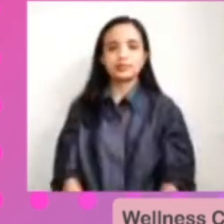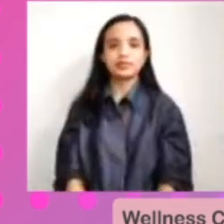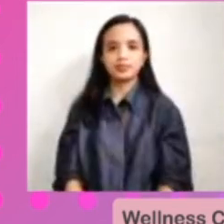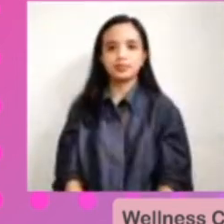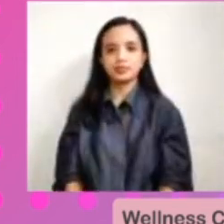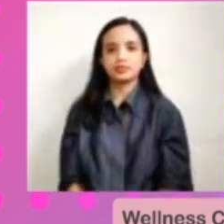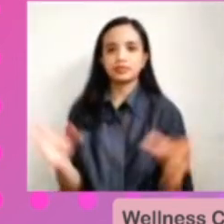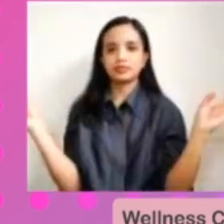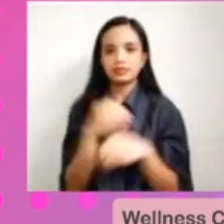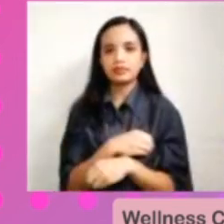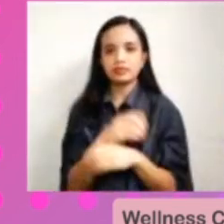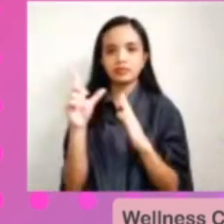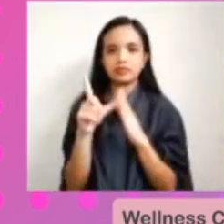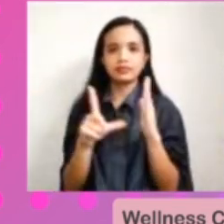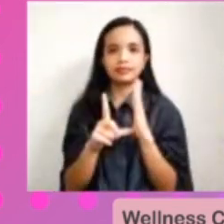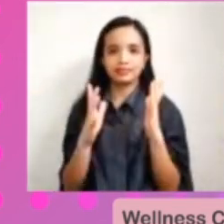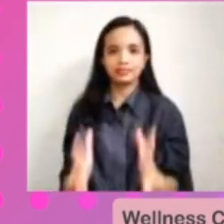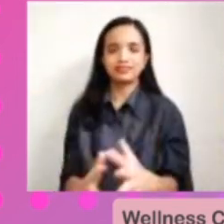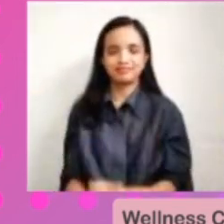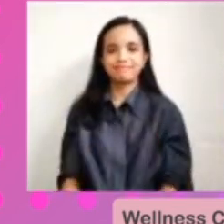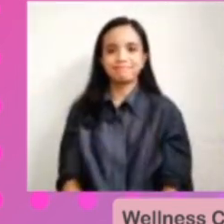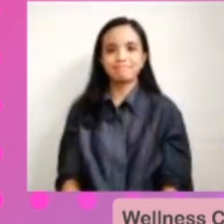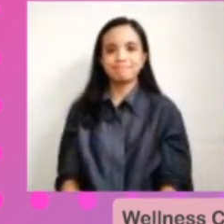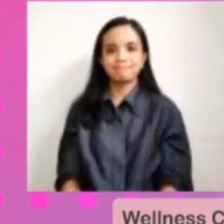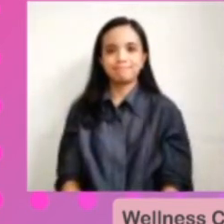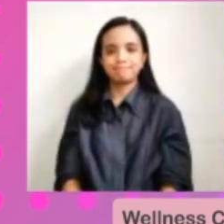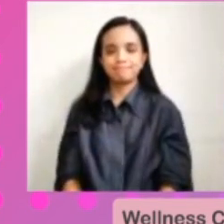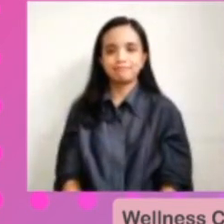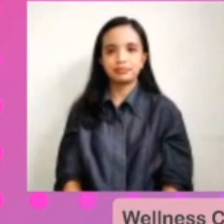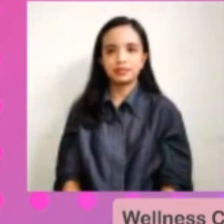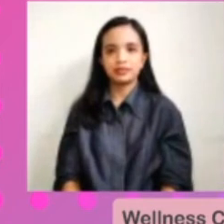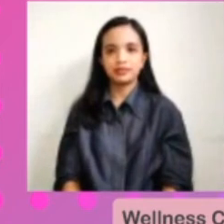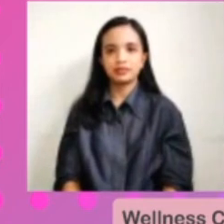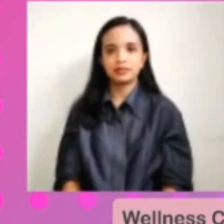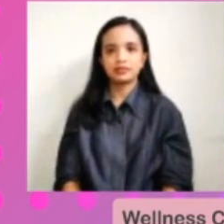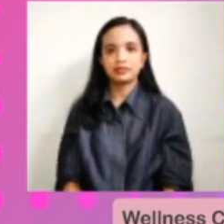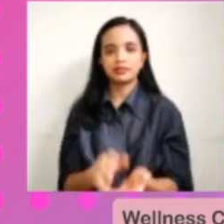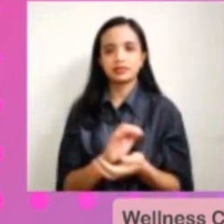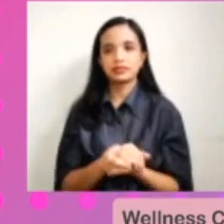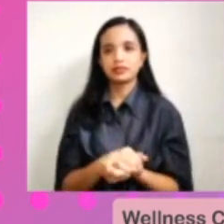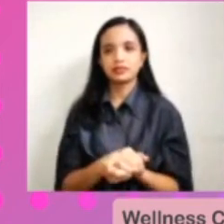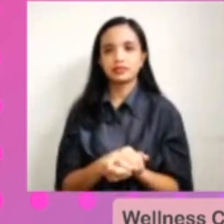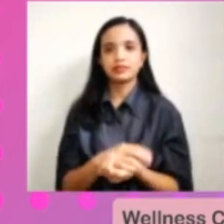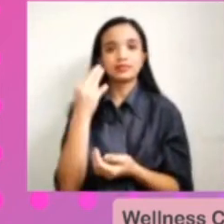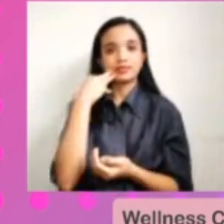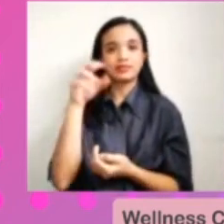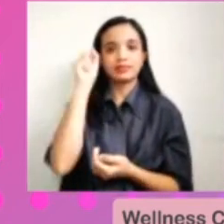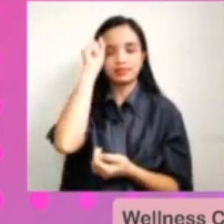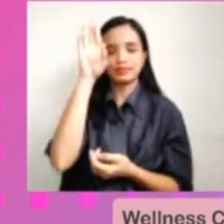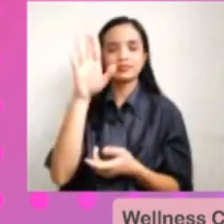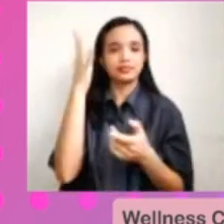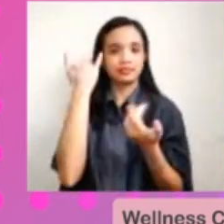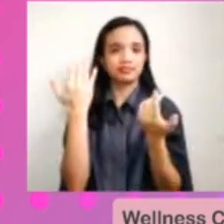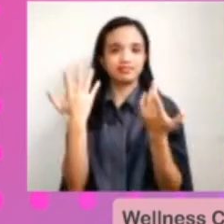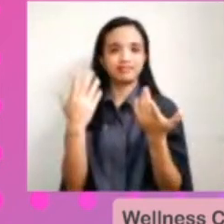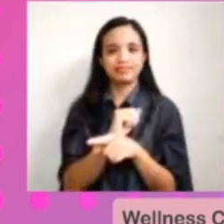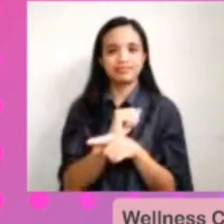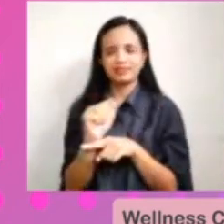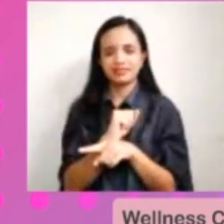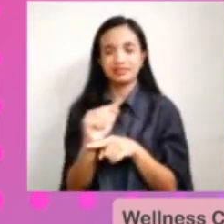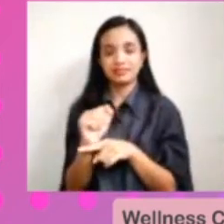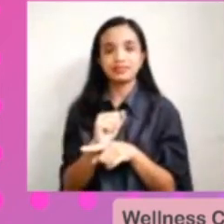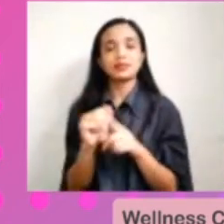deped.in/wellnesscheck or scan the QR code that you can see po sa inyong screen. And ayan, kung nais nyo pong, ito po, tulungan nyo po kami mas mapaganda